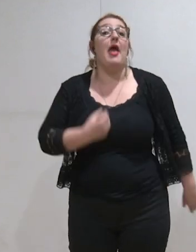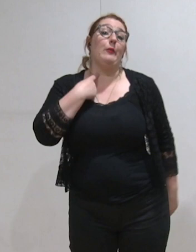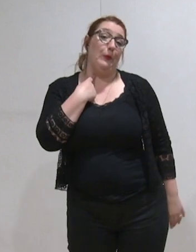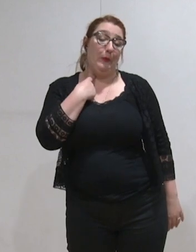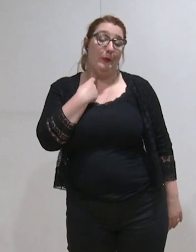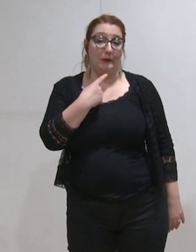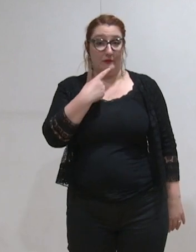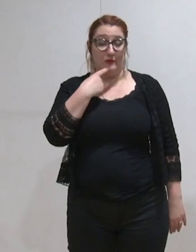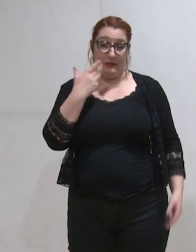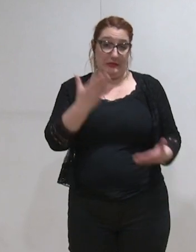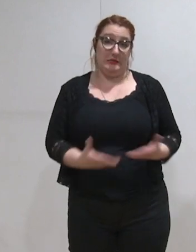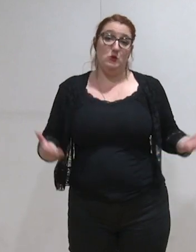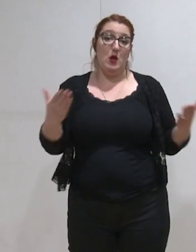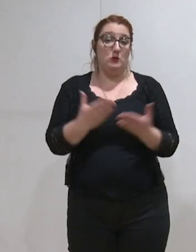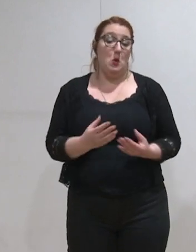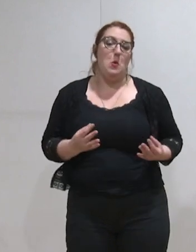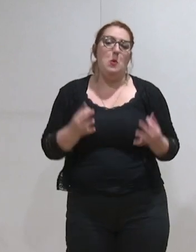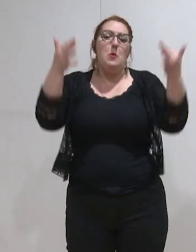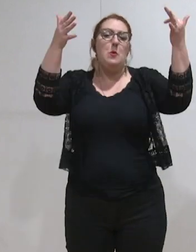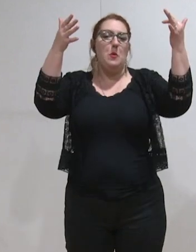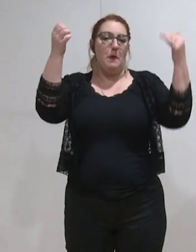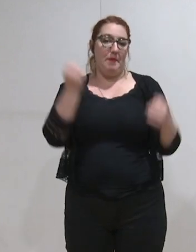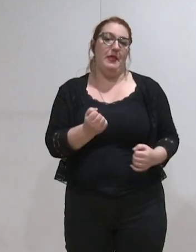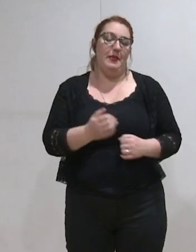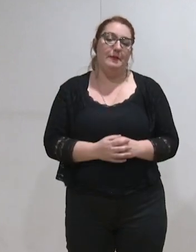plus délicate et